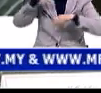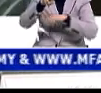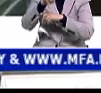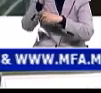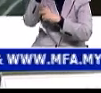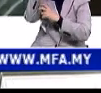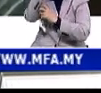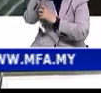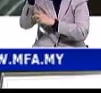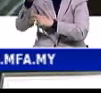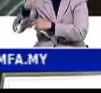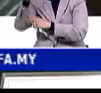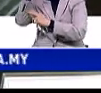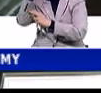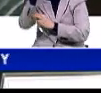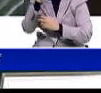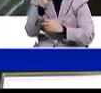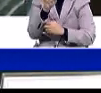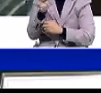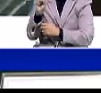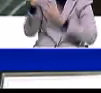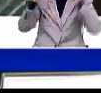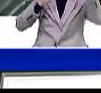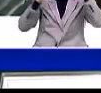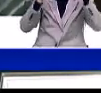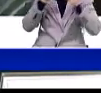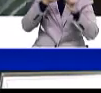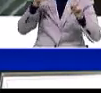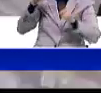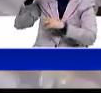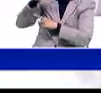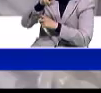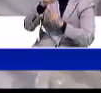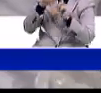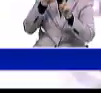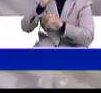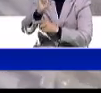tahu kes-kes di Malaysia ini adalah daripada varian mana.